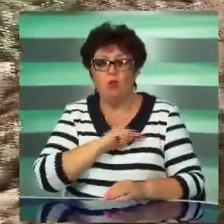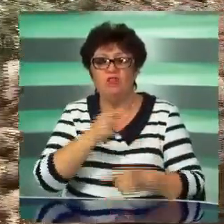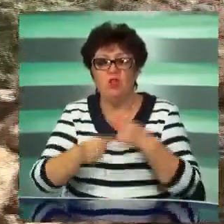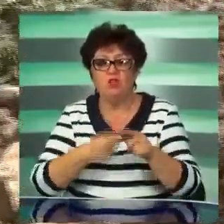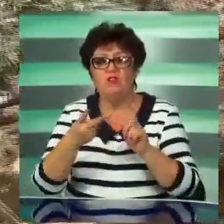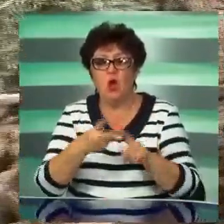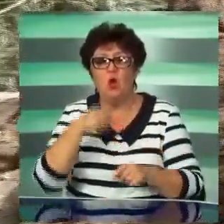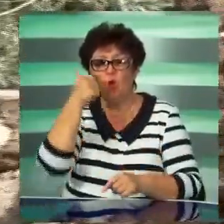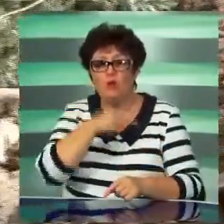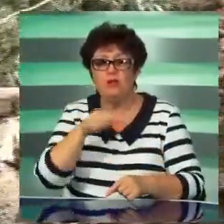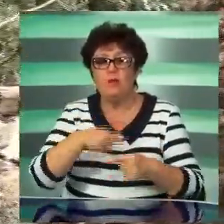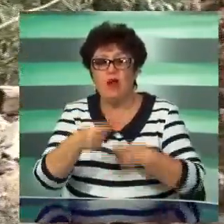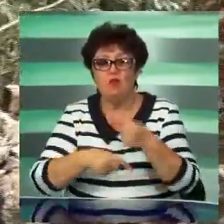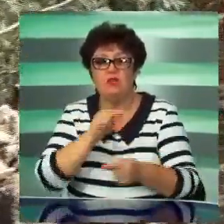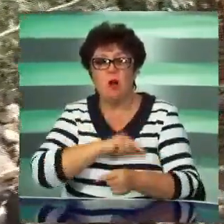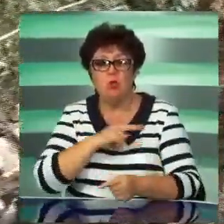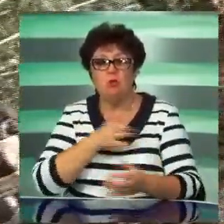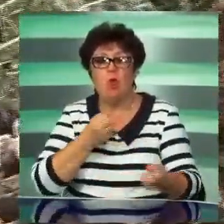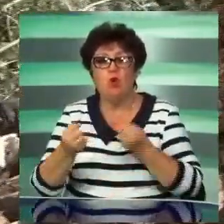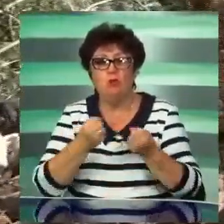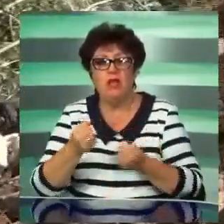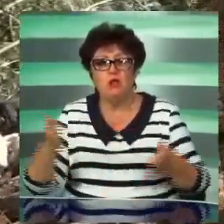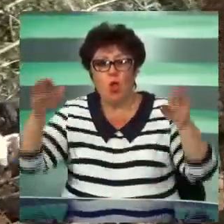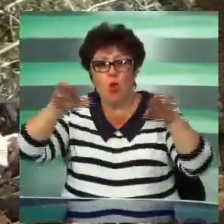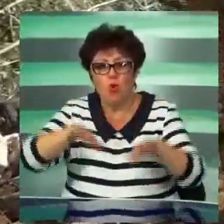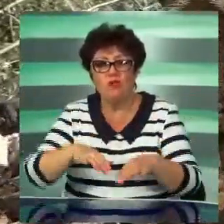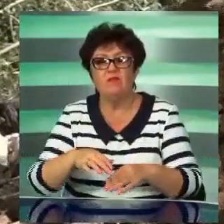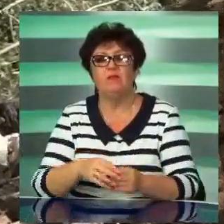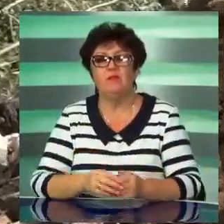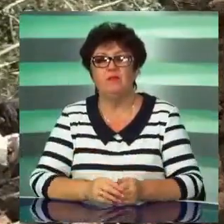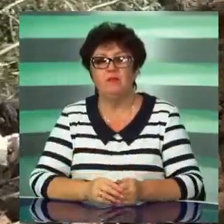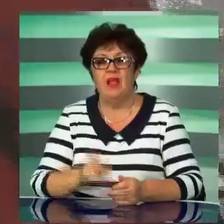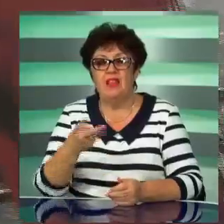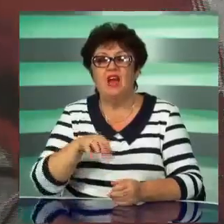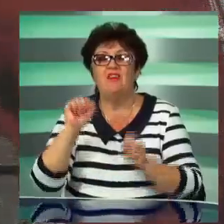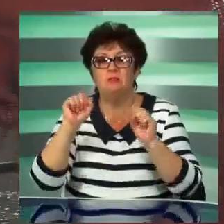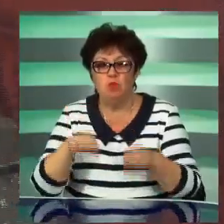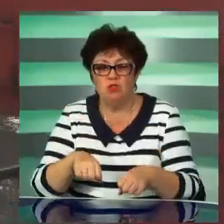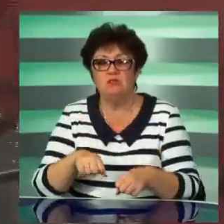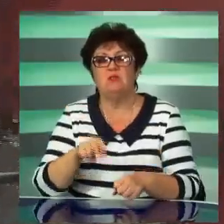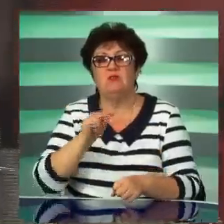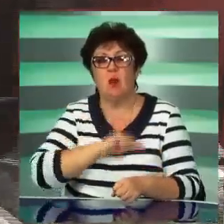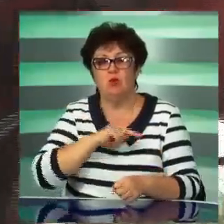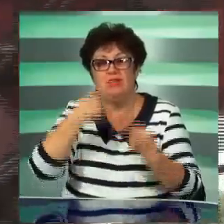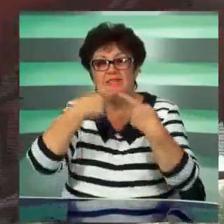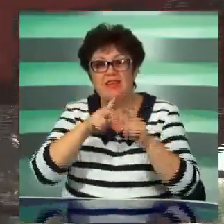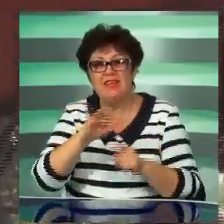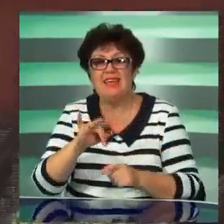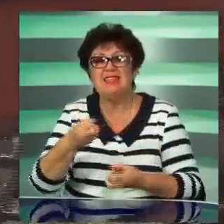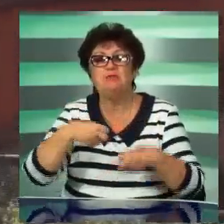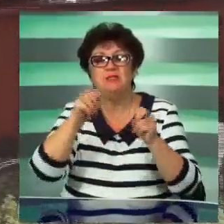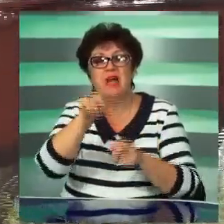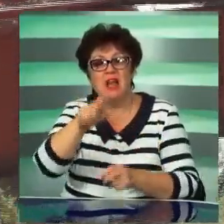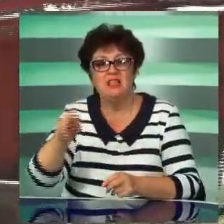год. Здесь проводятся работы по укреплению склонного оврага для возможности. И работы техники и